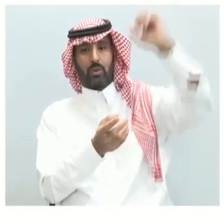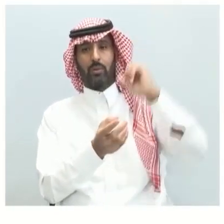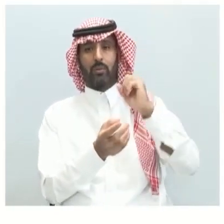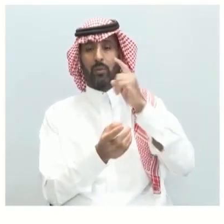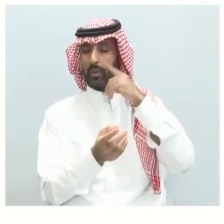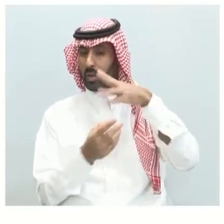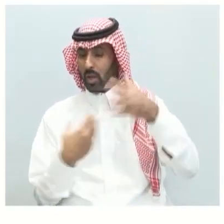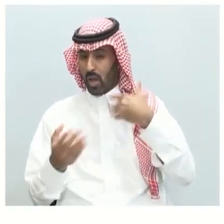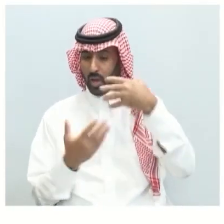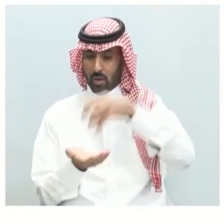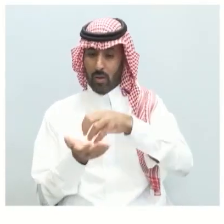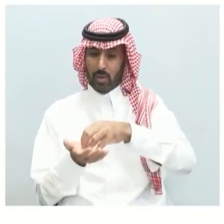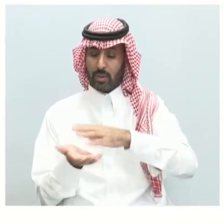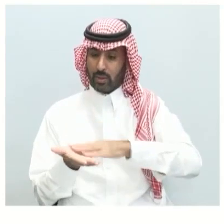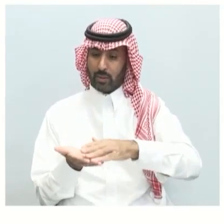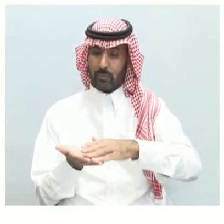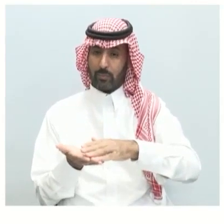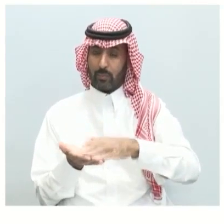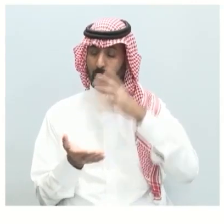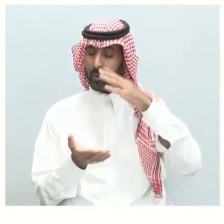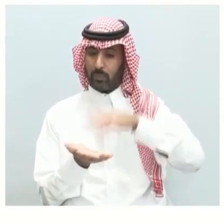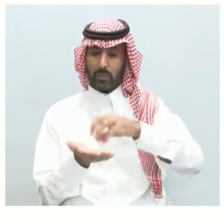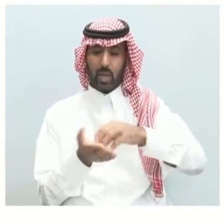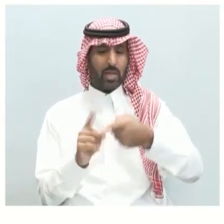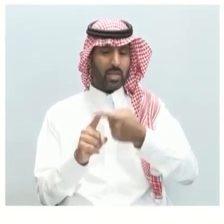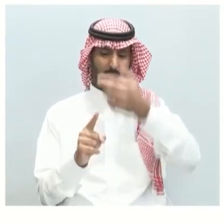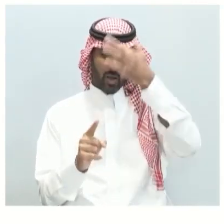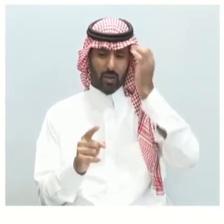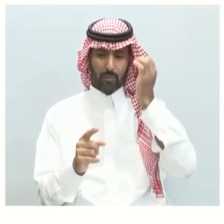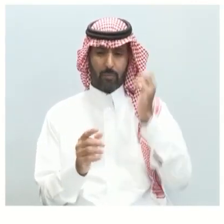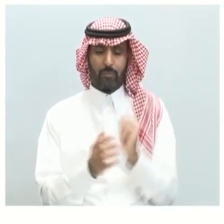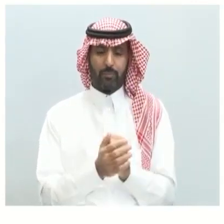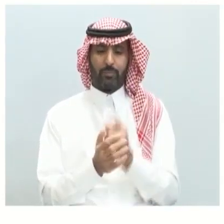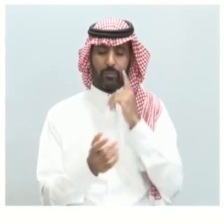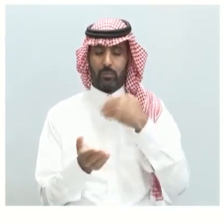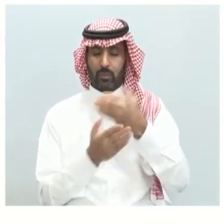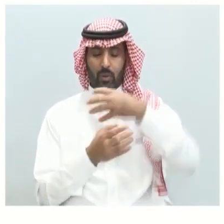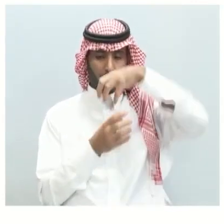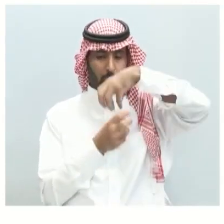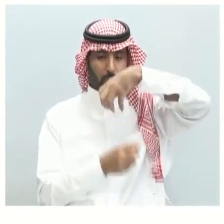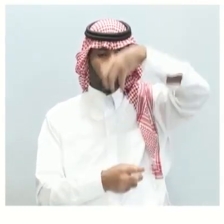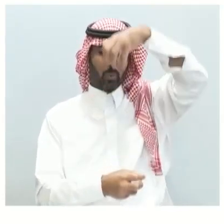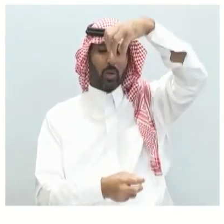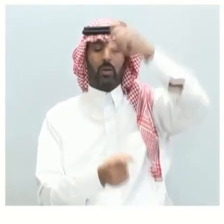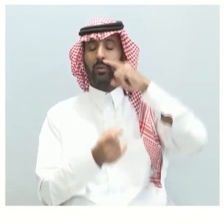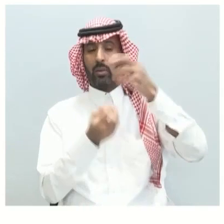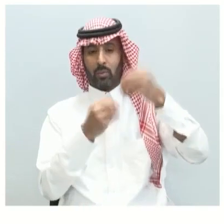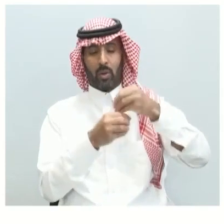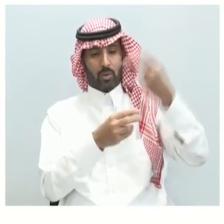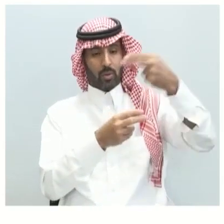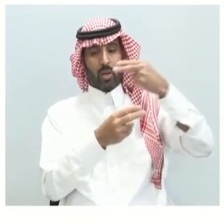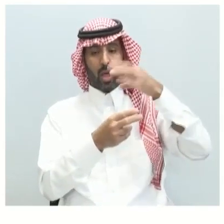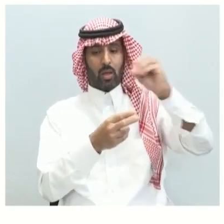اذا محطات الرصد الجويه ترتبط ببالونات الطقس تتم تعبئتها بالهيليوم او